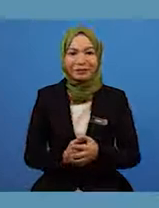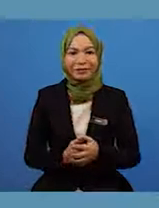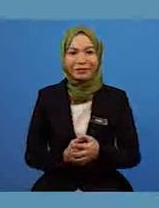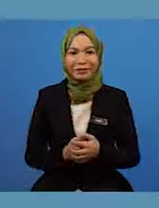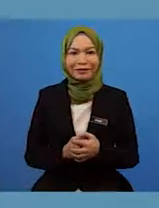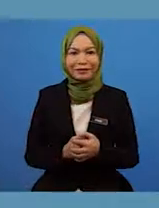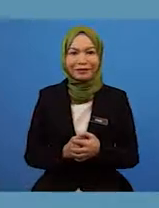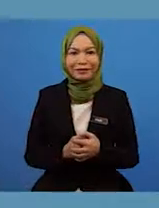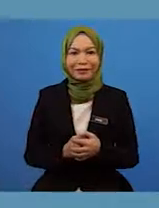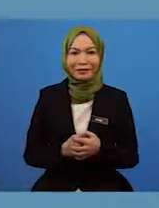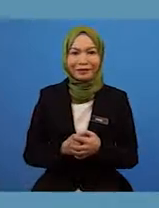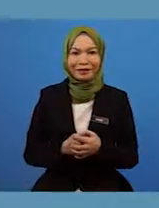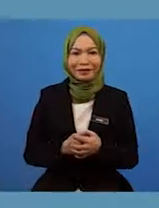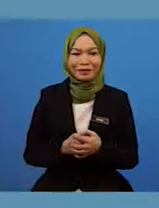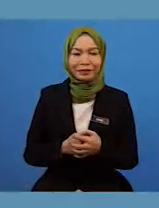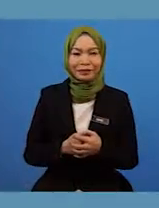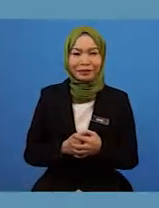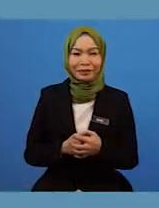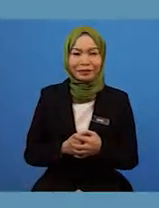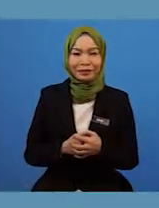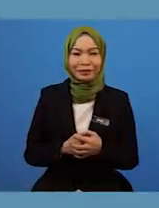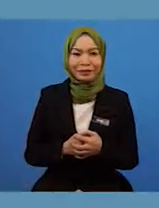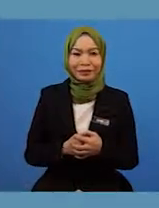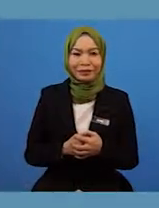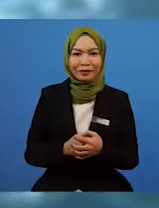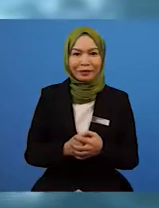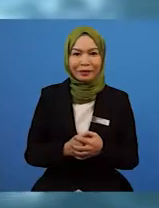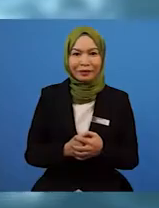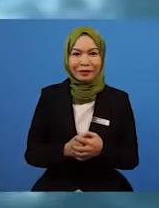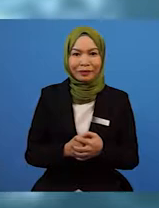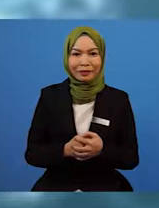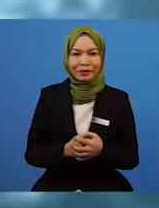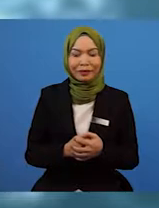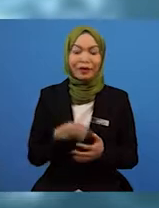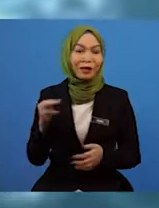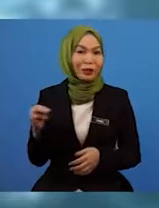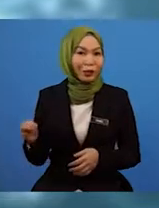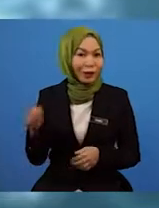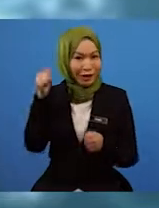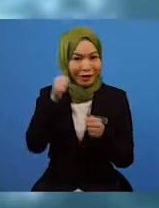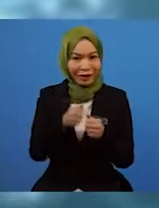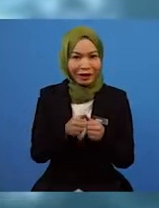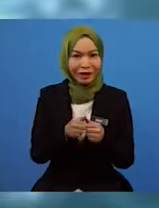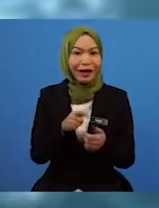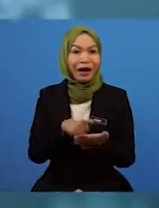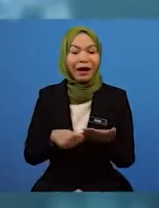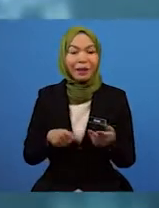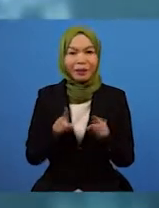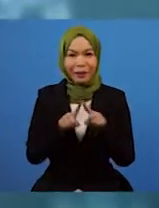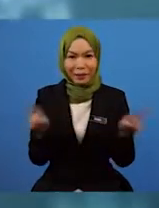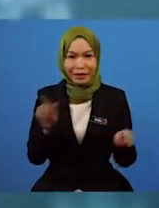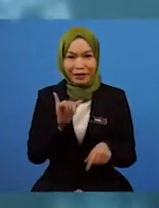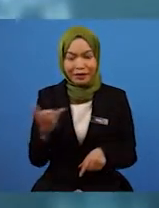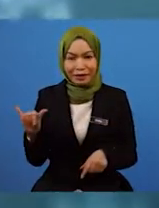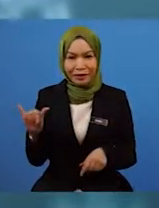dengan tanda positif atau negatif. Murid-murid ingat apa bezanya?